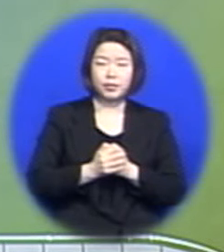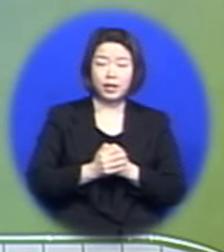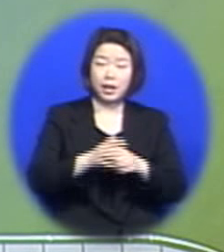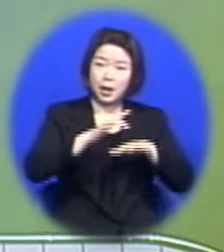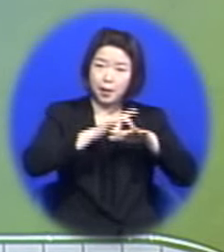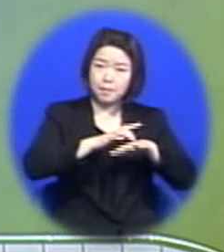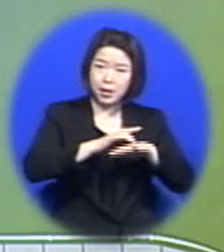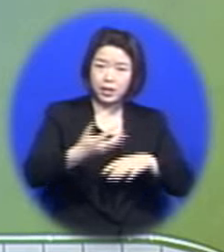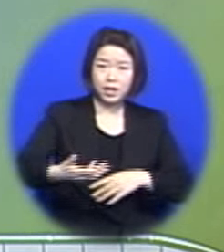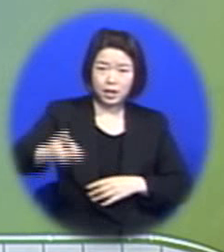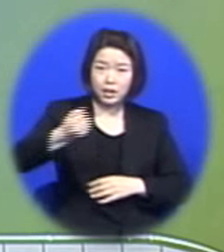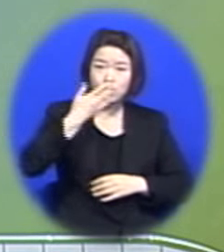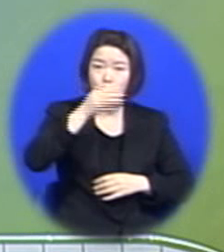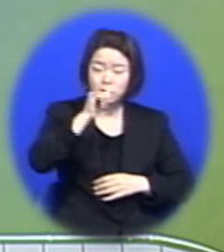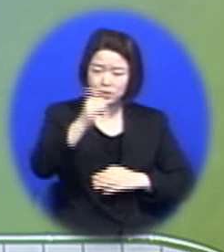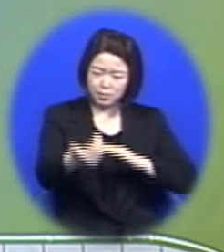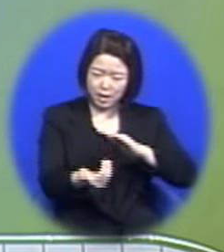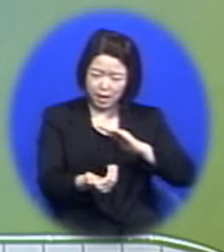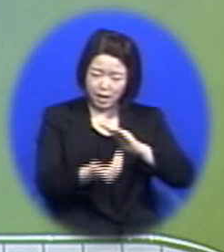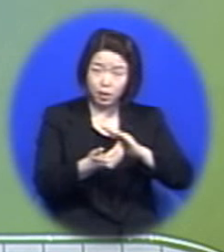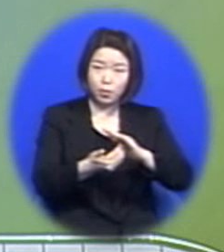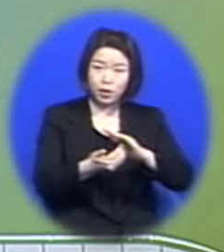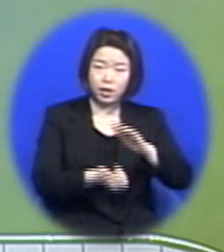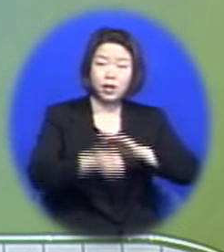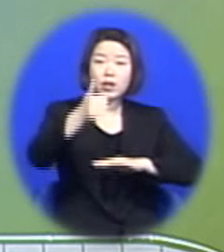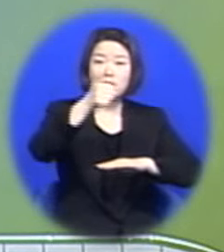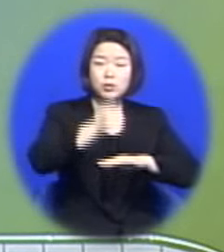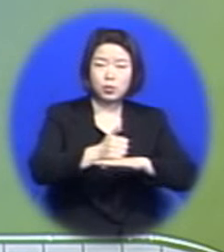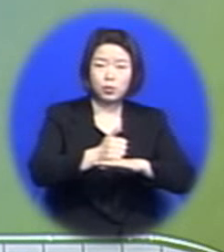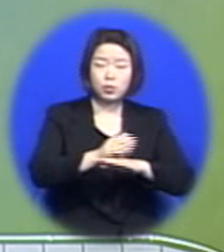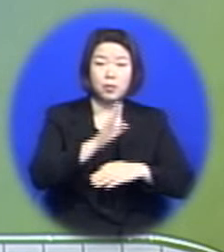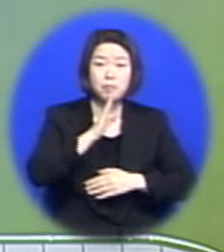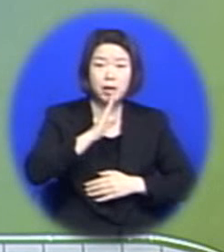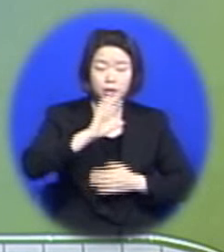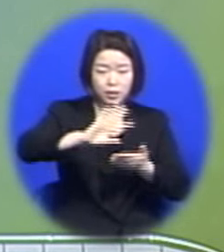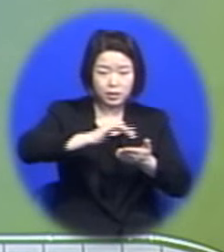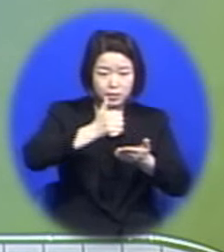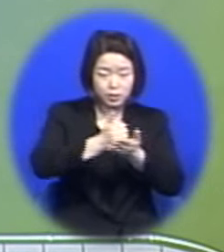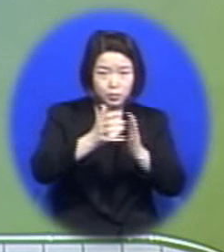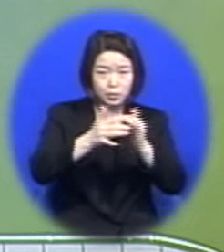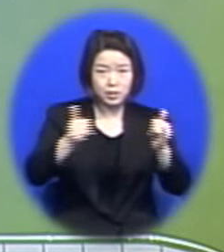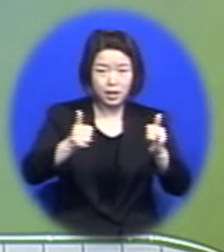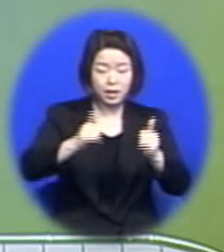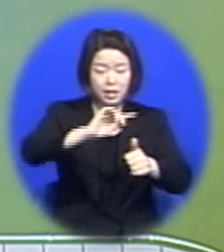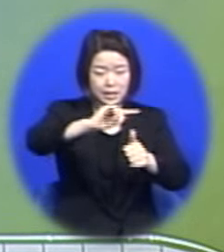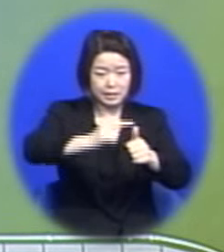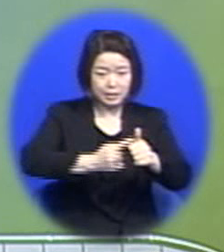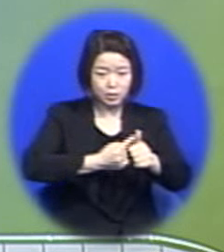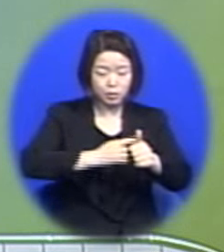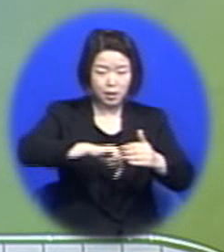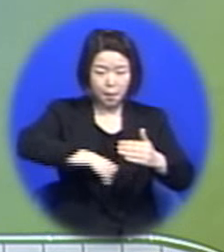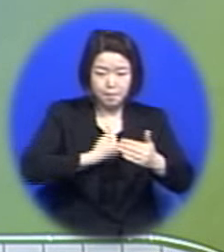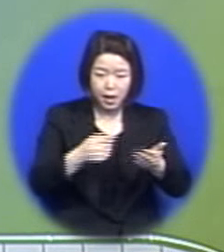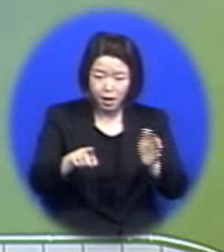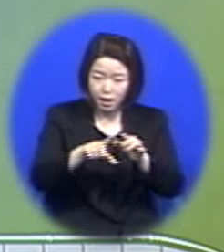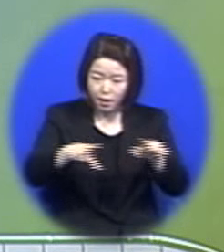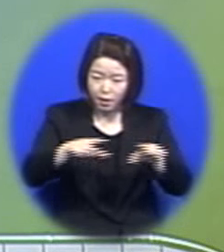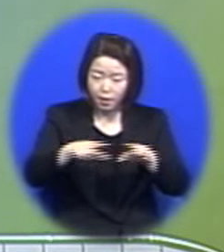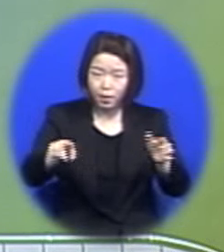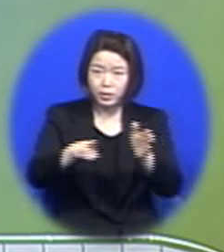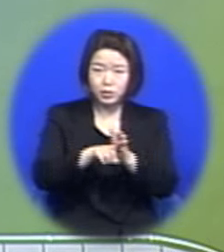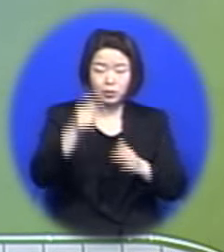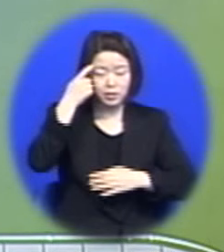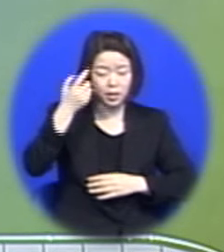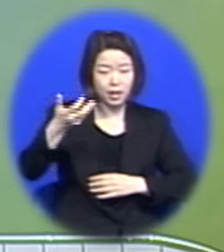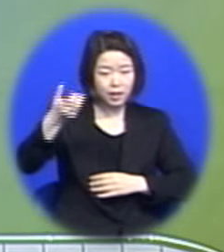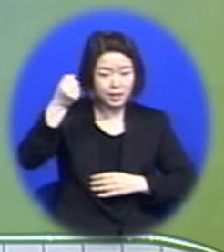마귀가 거둘 수 있는 최고의 성과는 바로 그리스도인들로 하여금 스스로를 평신도라고 생각하게 만드는